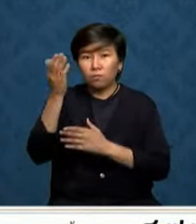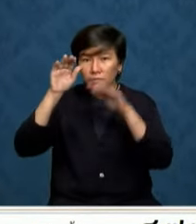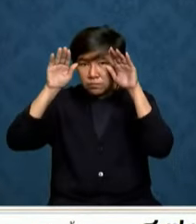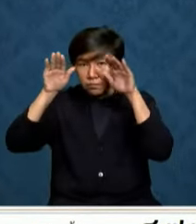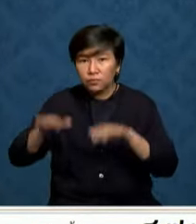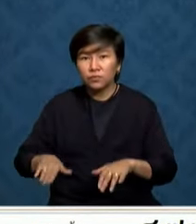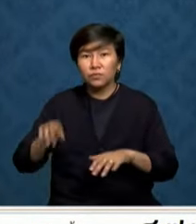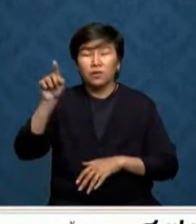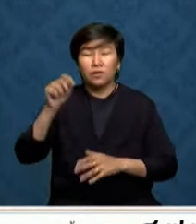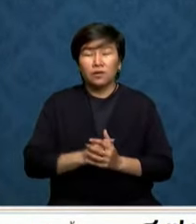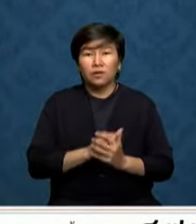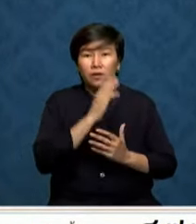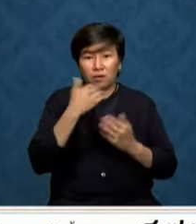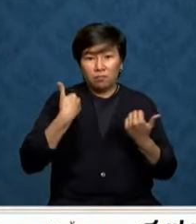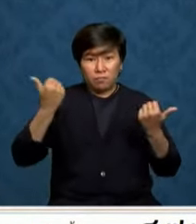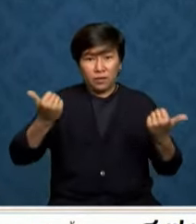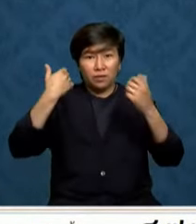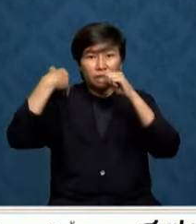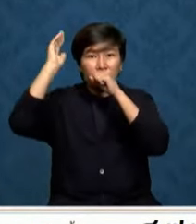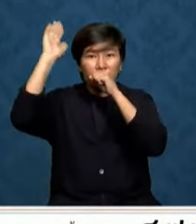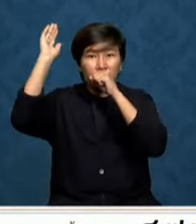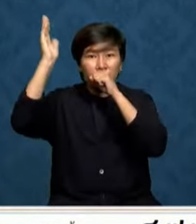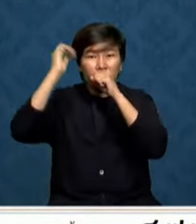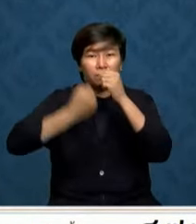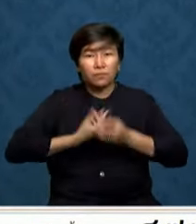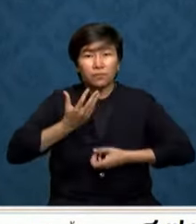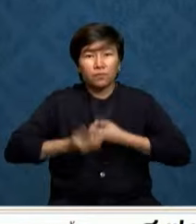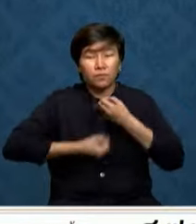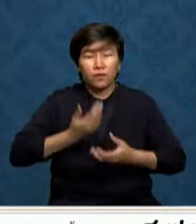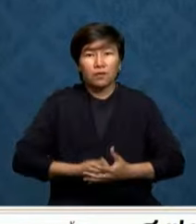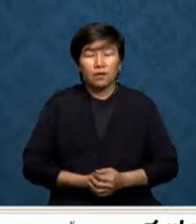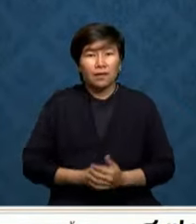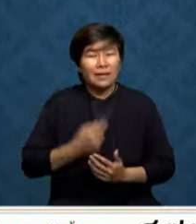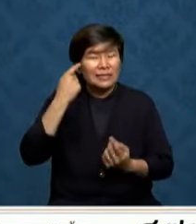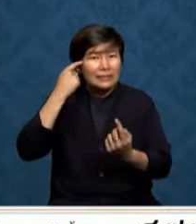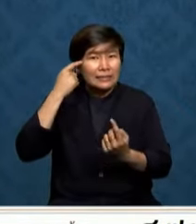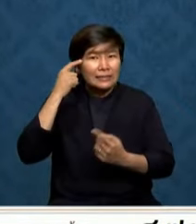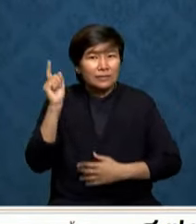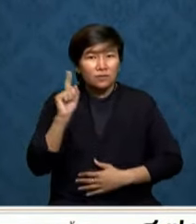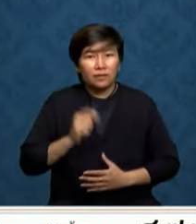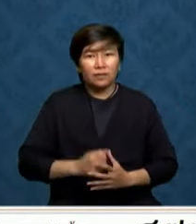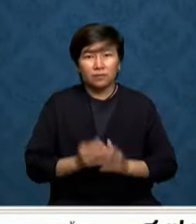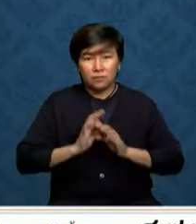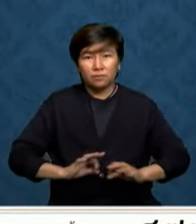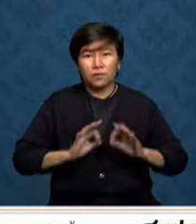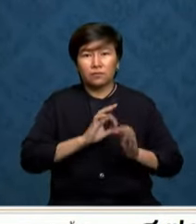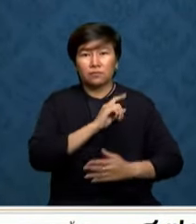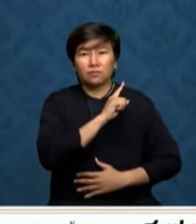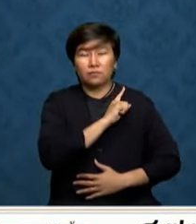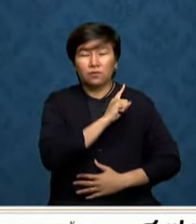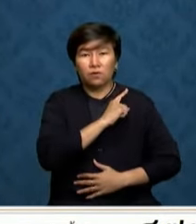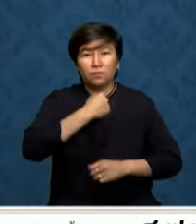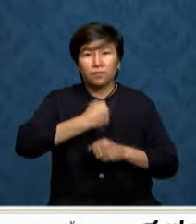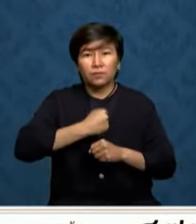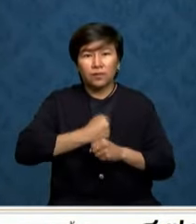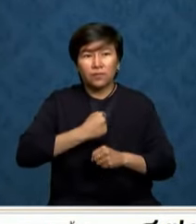ครั้งที่เรามาอภิปรายในสภาอสงเกียรติแห่งนี้เราพยายามตระหนักเสมอว่าเรามีหน้าที่ที่จะต้อง